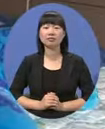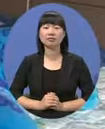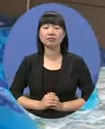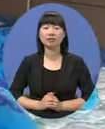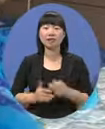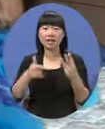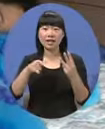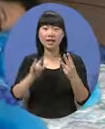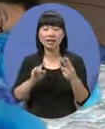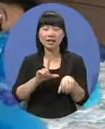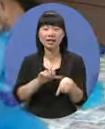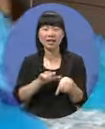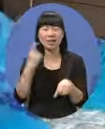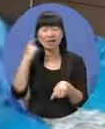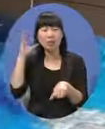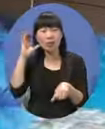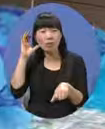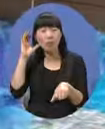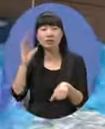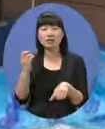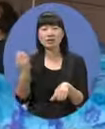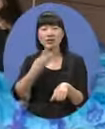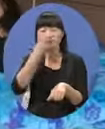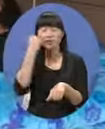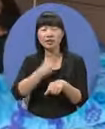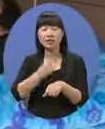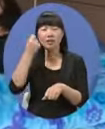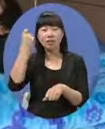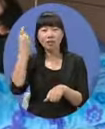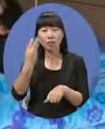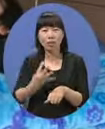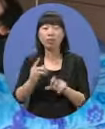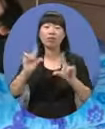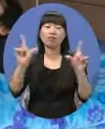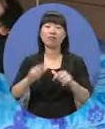세 개의 알람 소리에도 다시 잠들어 버리기를 여러 날.